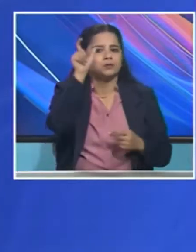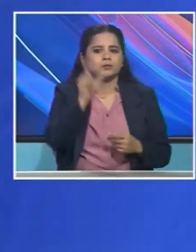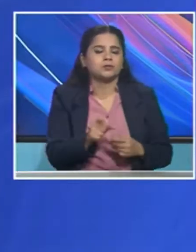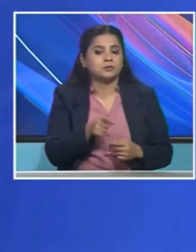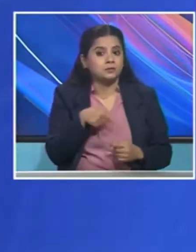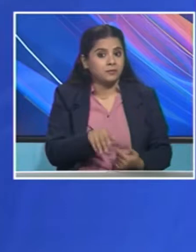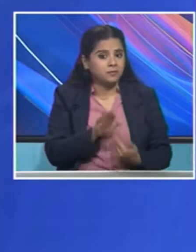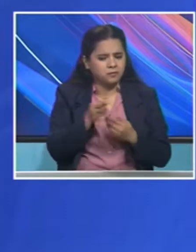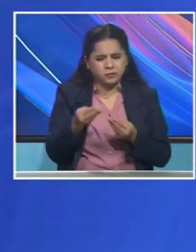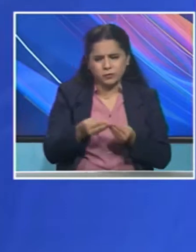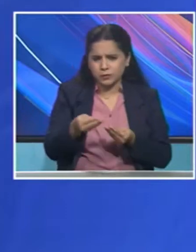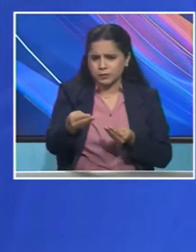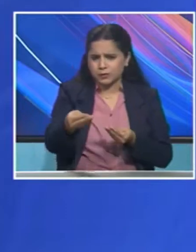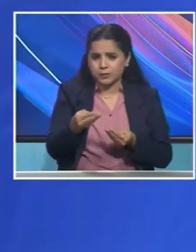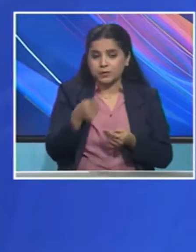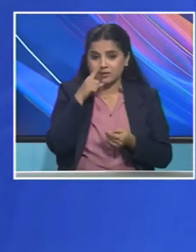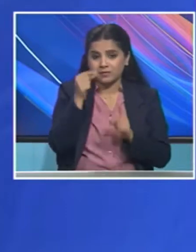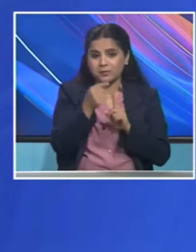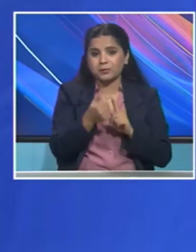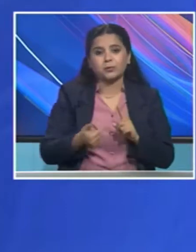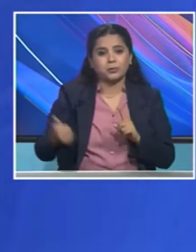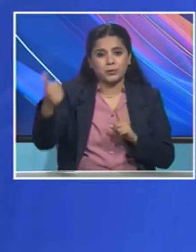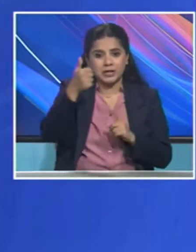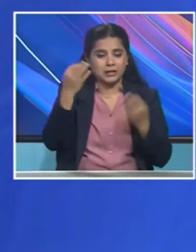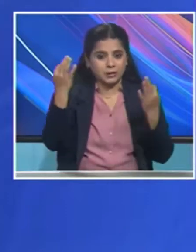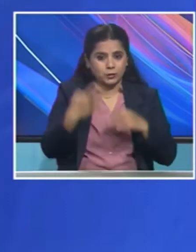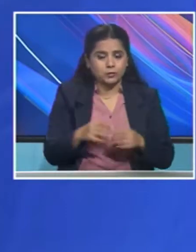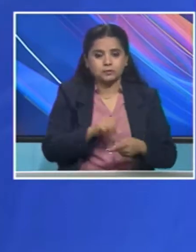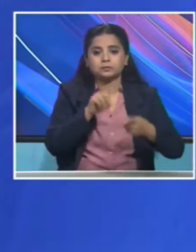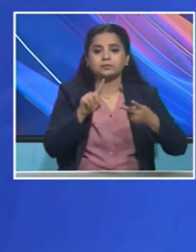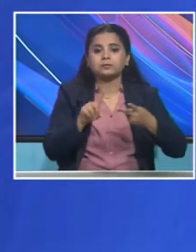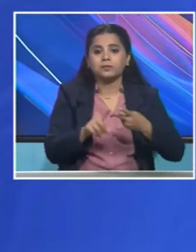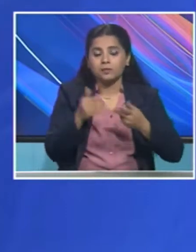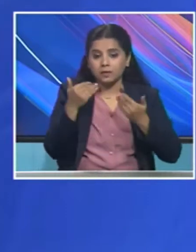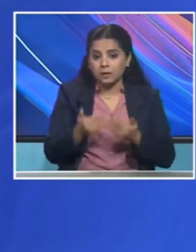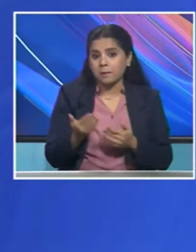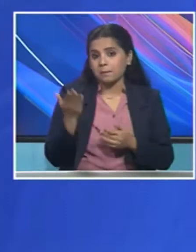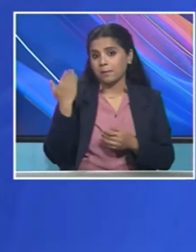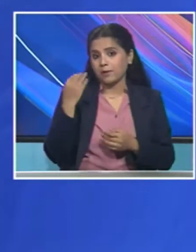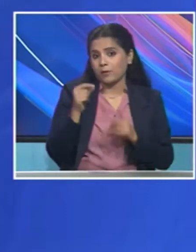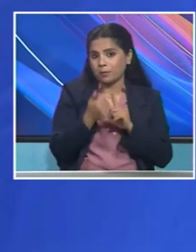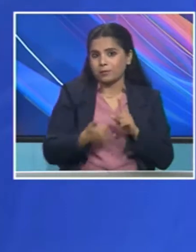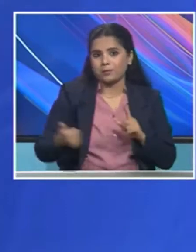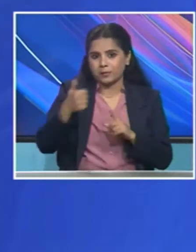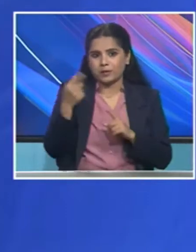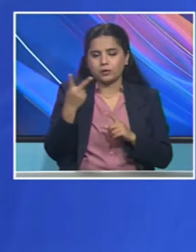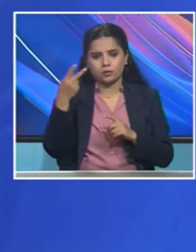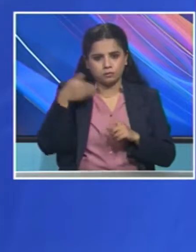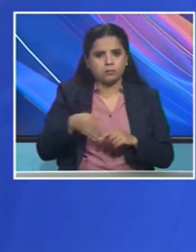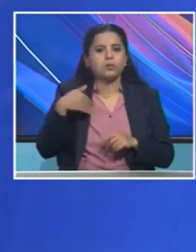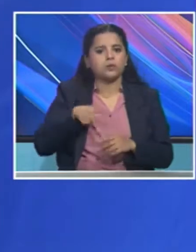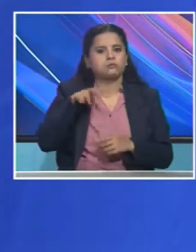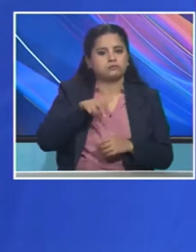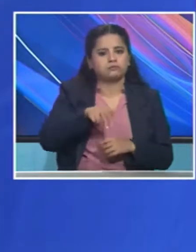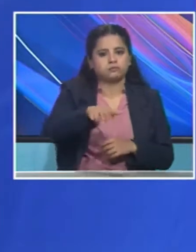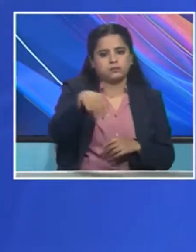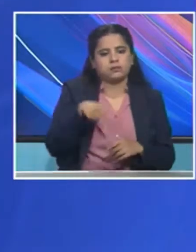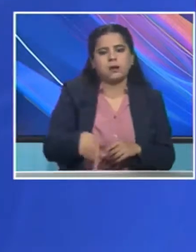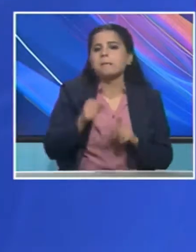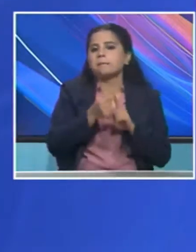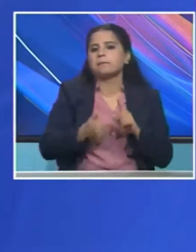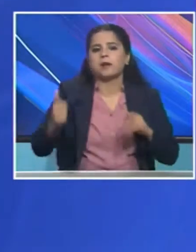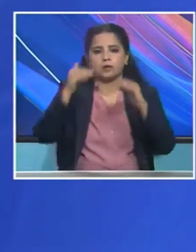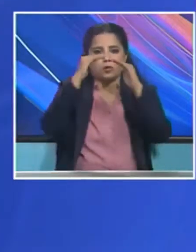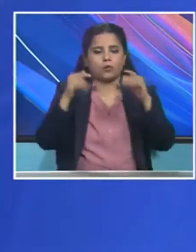में नवनिर्वाचित राष्ट्रपति और निवर्तमान राष्ट्रपति यहां राष्ट्रपति भवन से प्रस्थान करेंगे और उसके